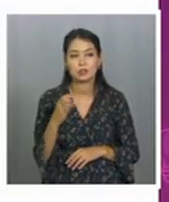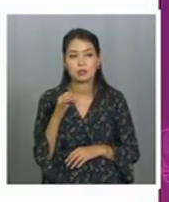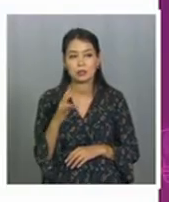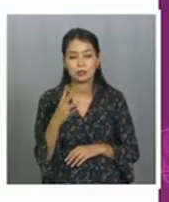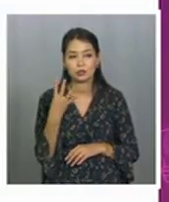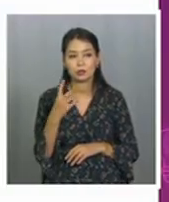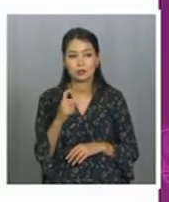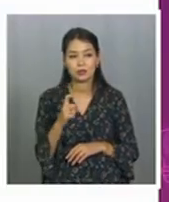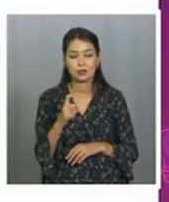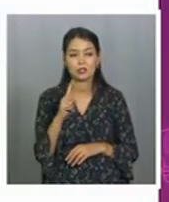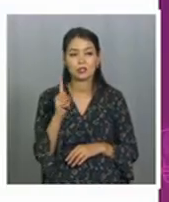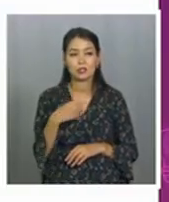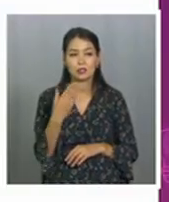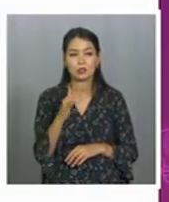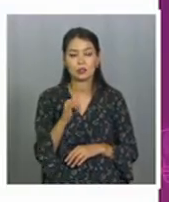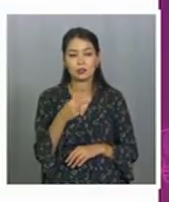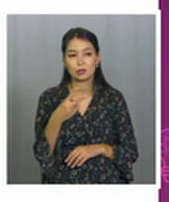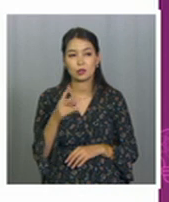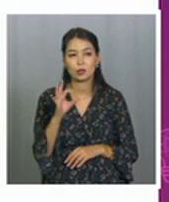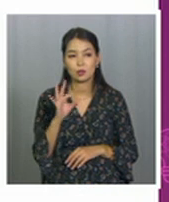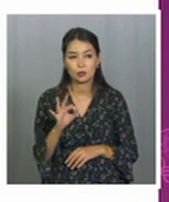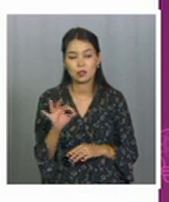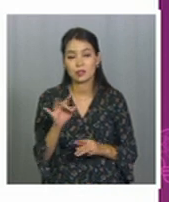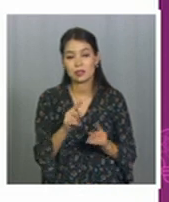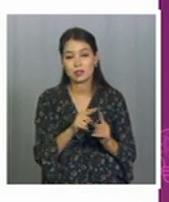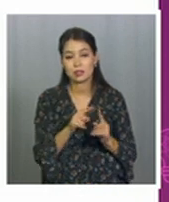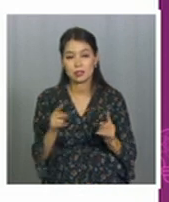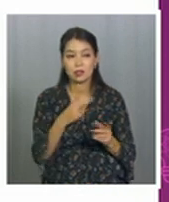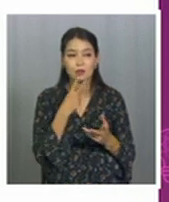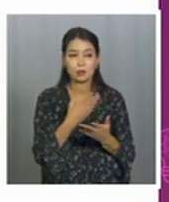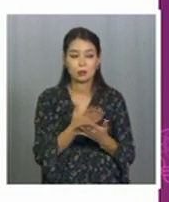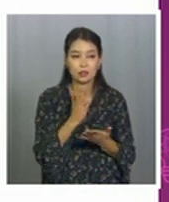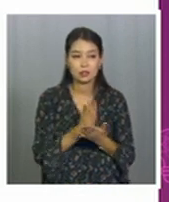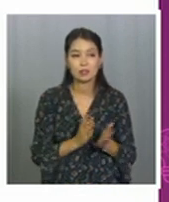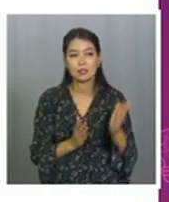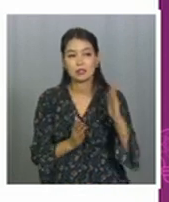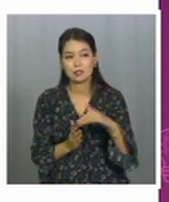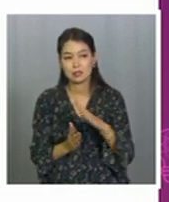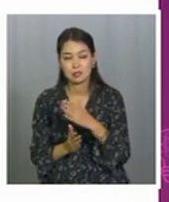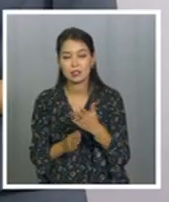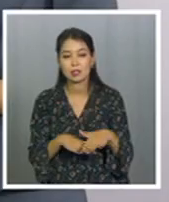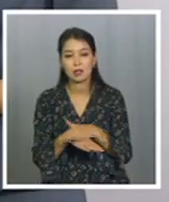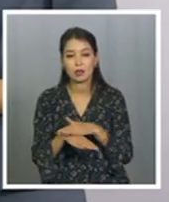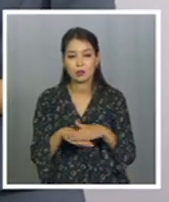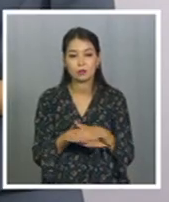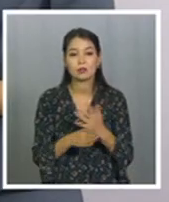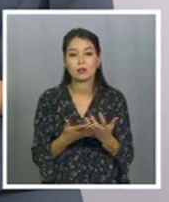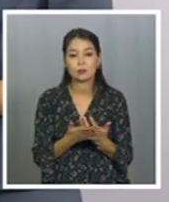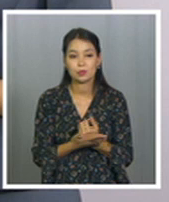4X және Y тең 0 сызықтармен шектелген қисық сызықты трапецияның ауданын табыңыз.